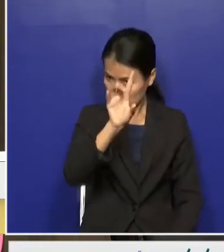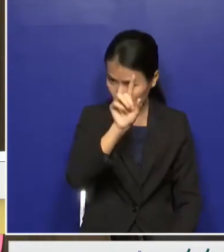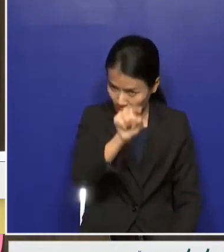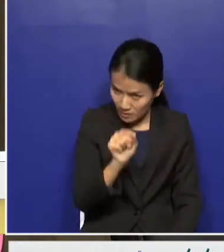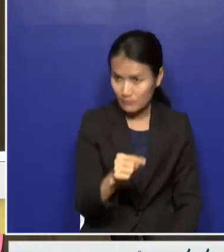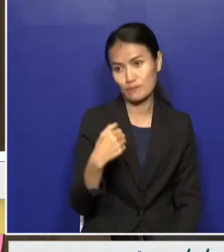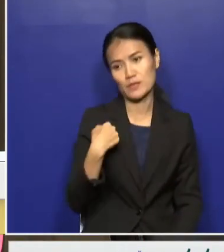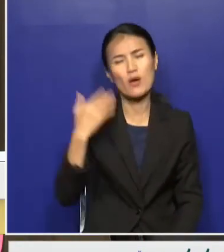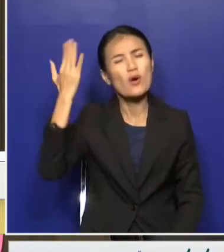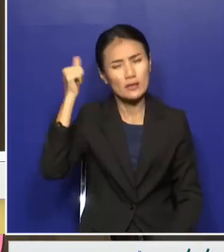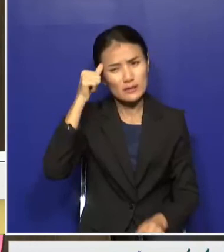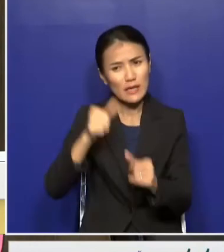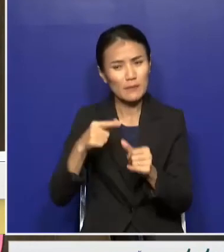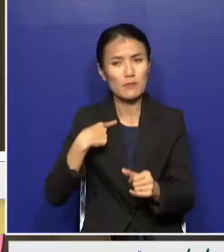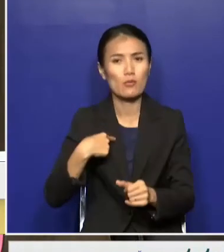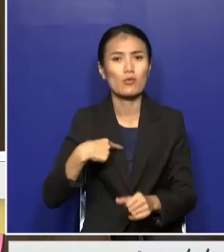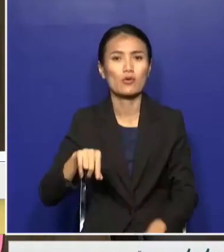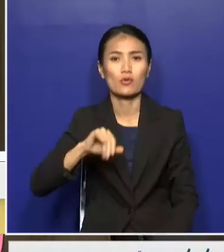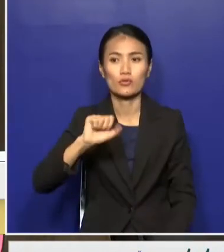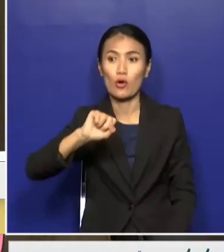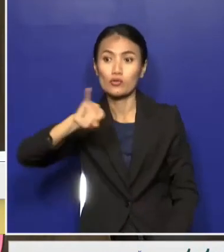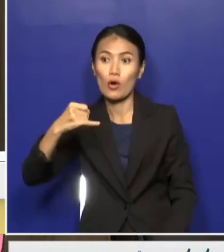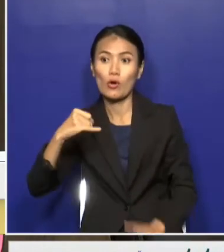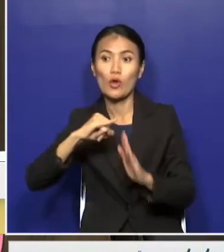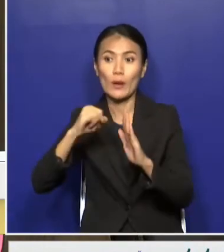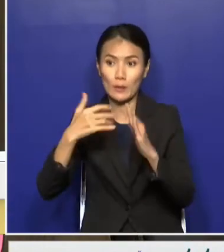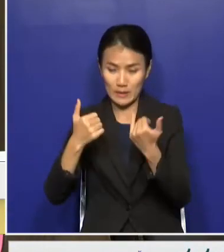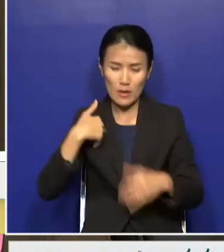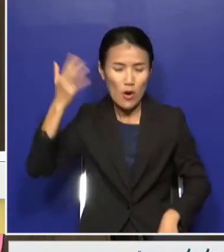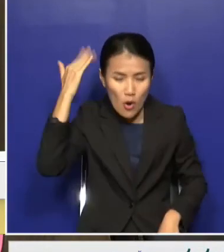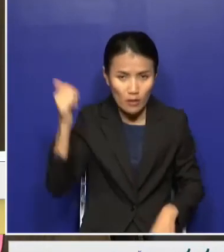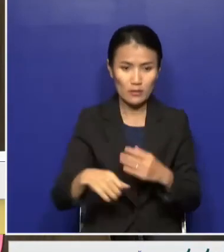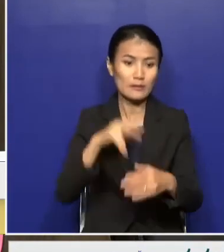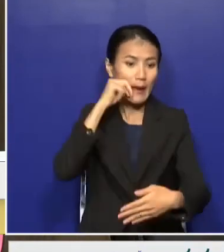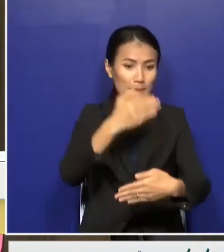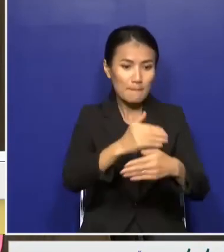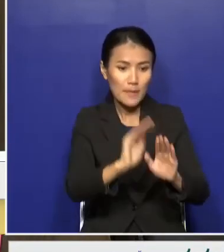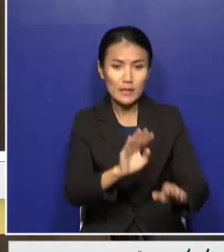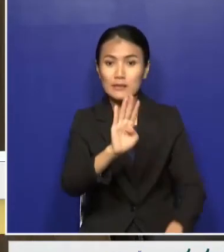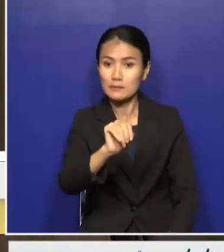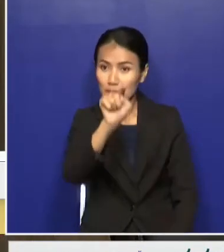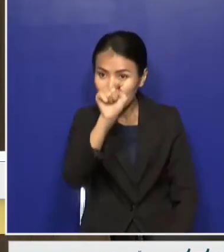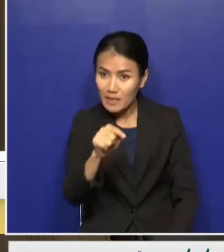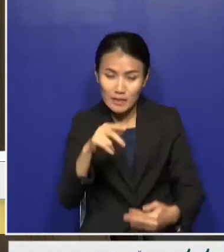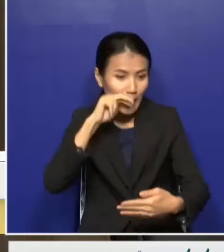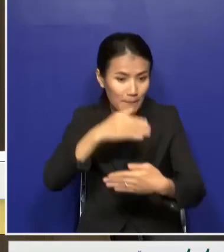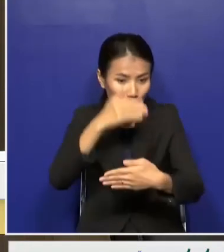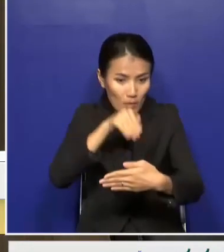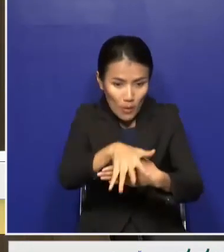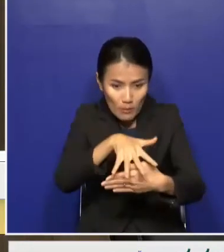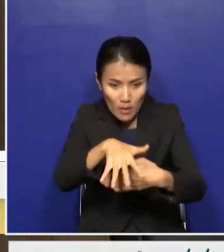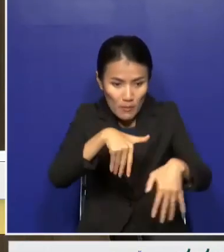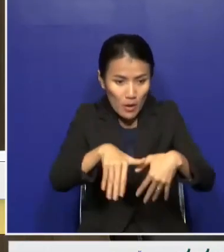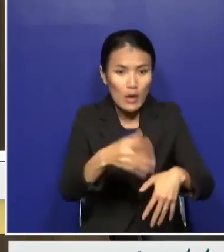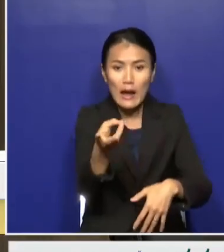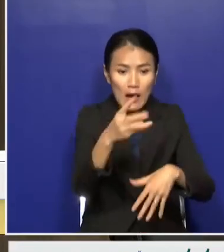ยผมเป็นสจเนี่ยนะครับเมื่อ10กว่าปีก่อนเนี่ยน้ําแค่40กว่าเปอร์เซ็นต์เนี่ยนะครับก็ยังแจกจ่ายให้เกษตรกรได้ทํานาปังได้